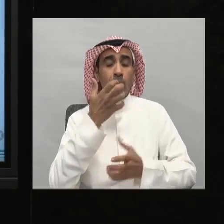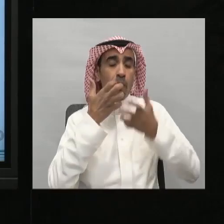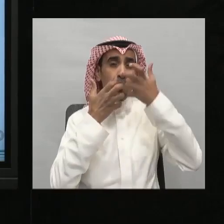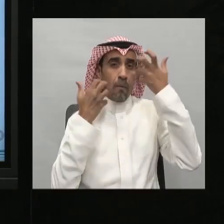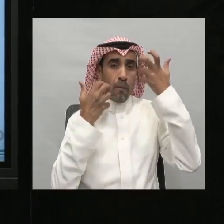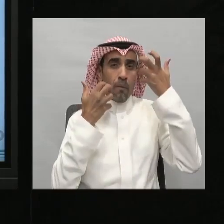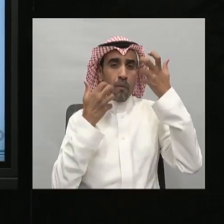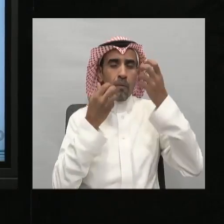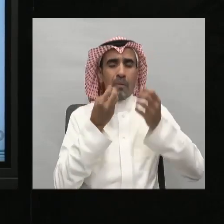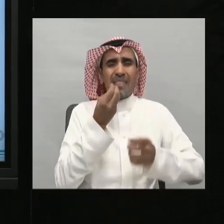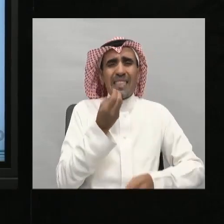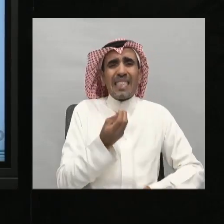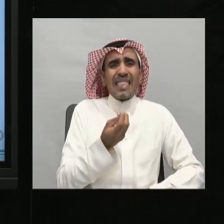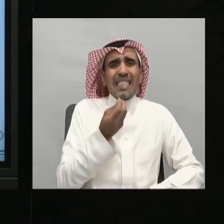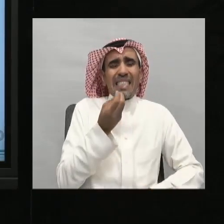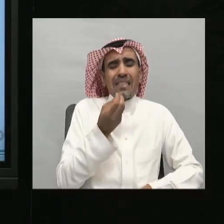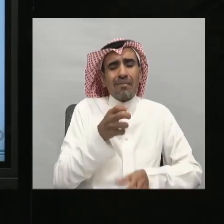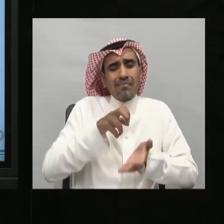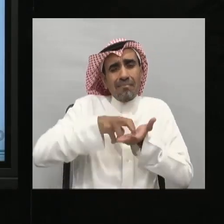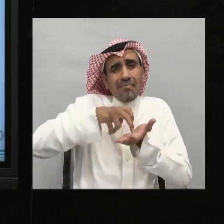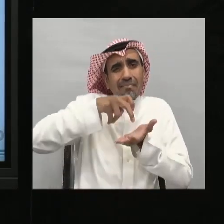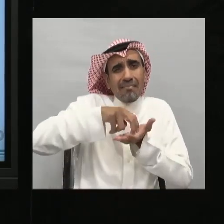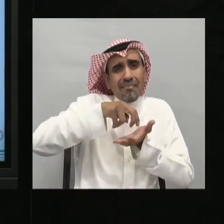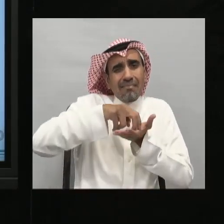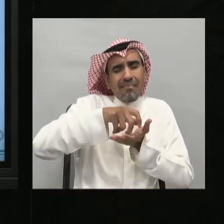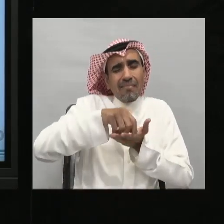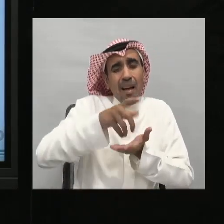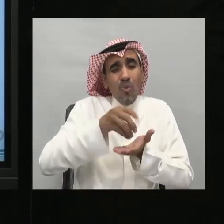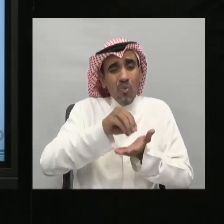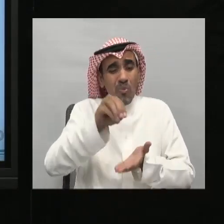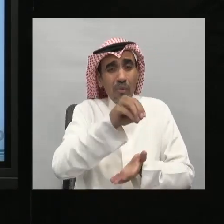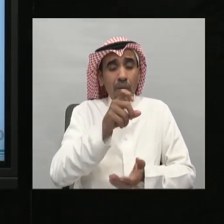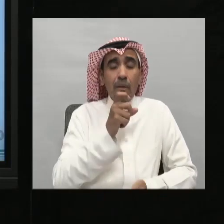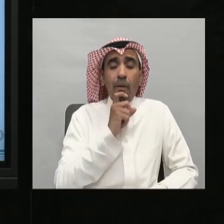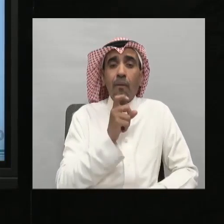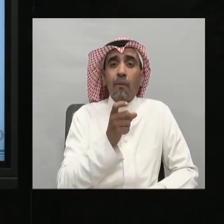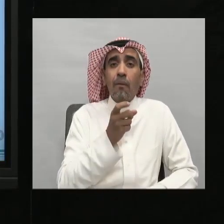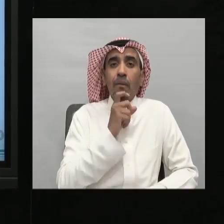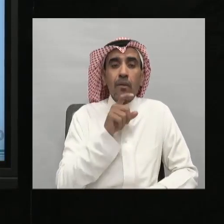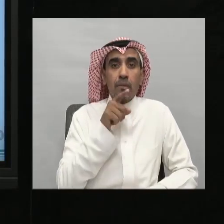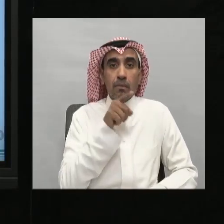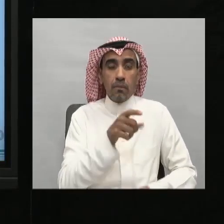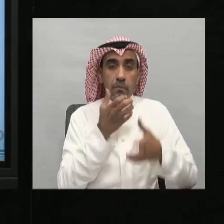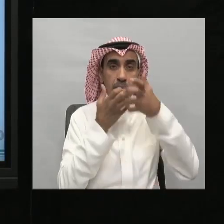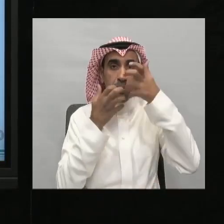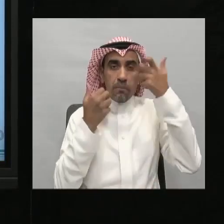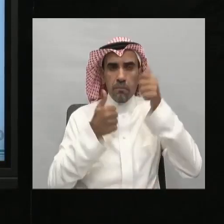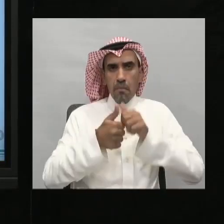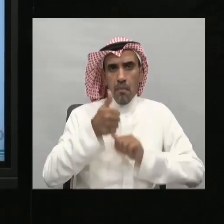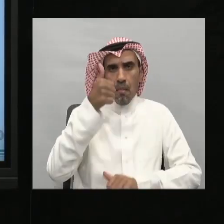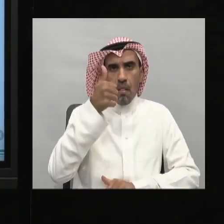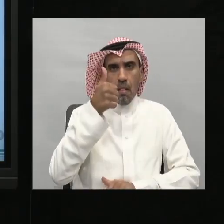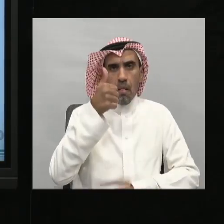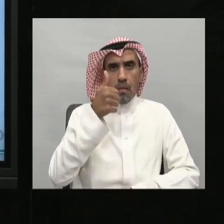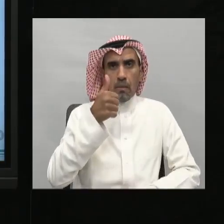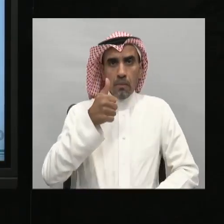الحيوانات البطيئة الحركة أو التي نادرة ما تتحرك بأن هذه الحيوانات لديها القدرة على رصد